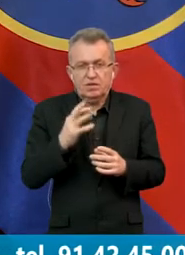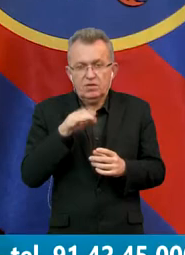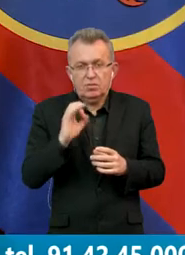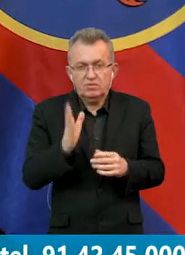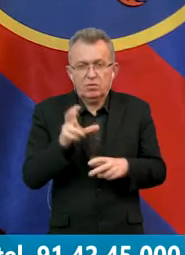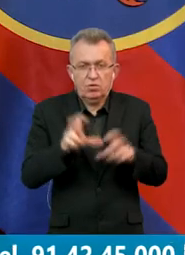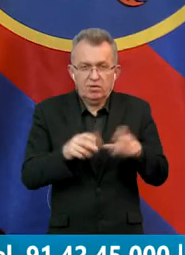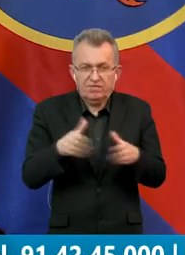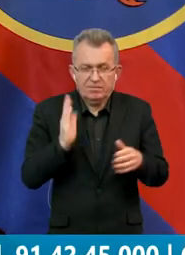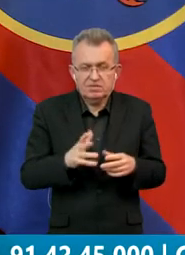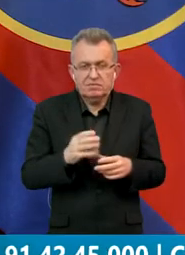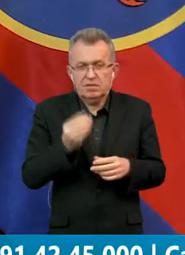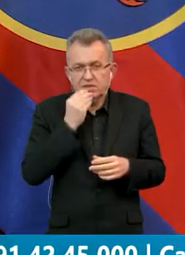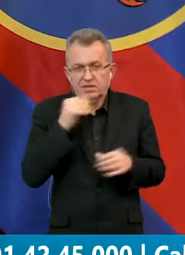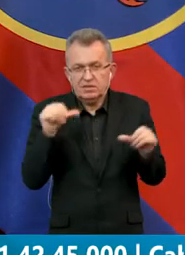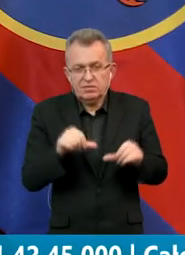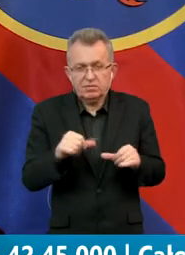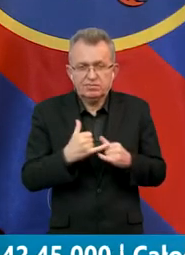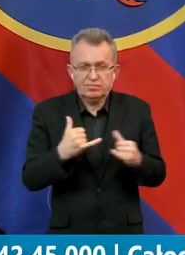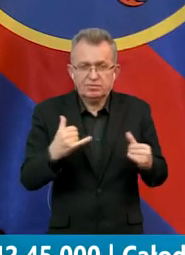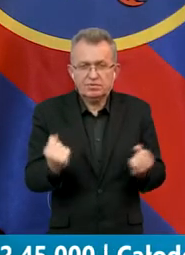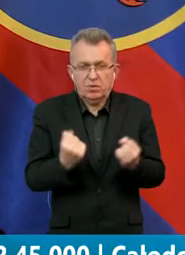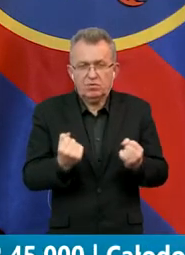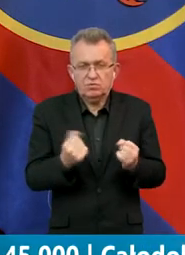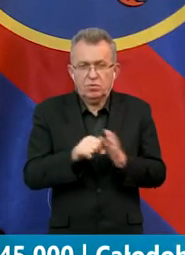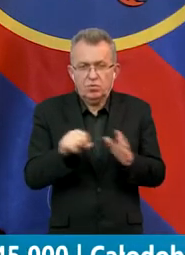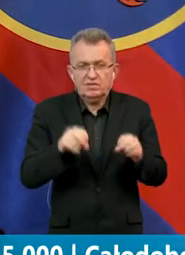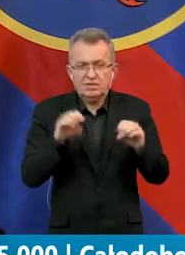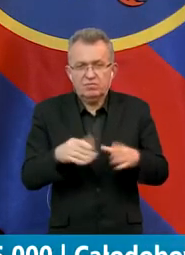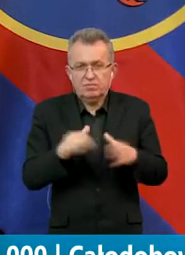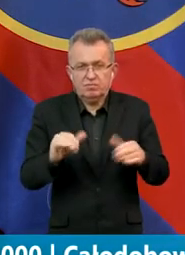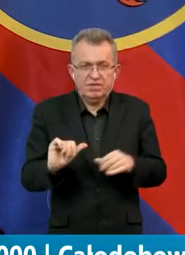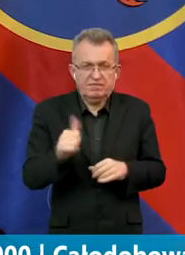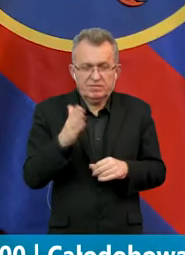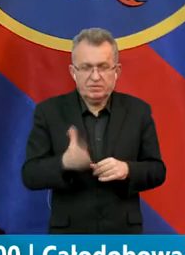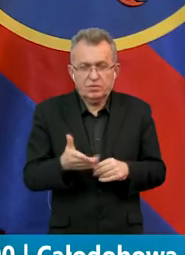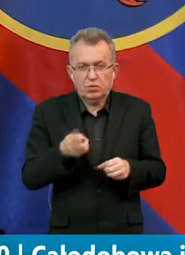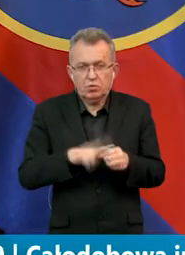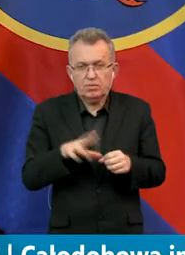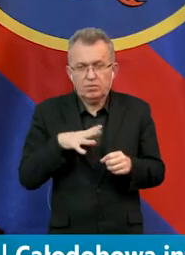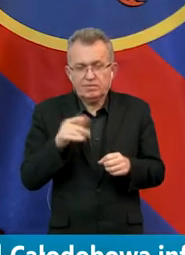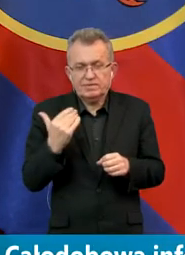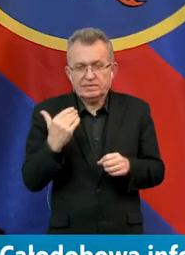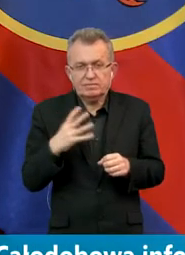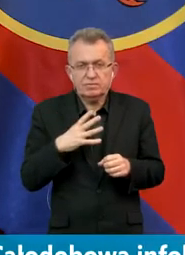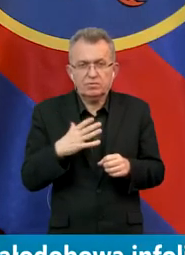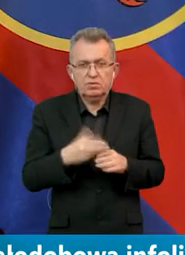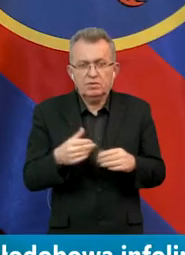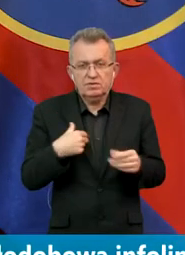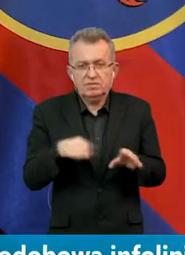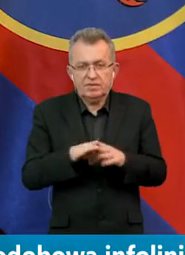hotele, gastronomię i te wszystkie działalności. Rozpoczniemy od sklepów, które do tej pory były